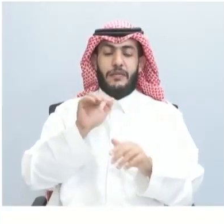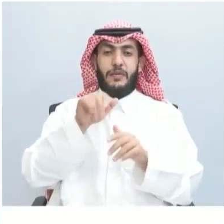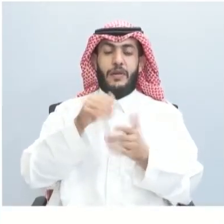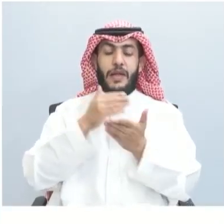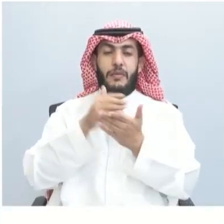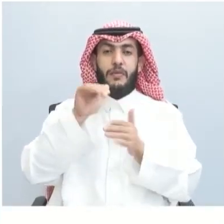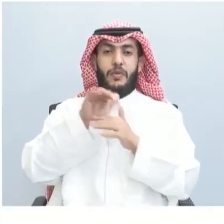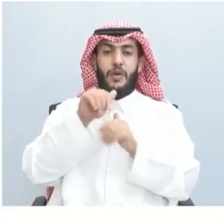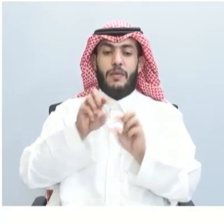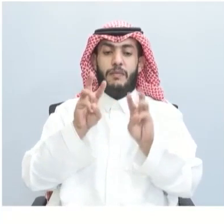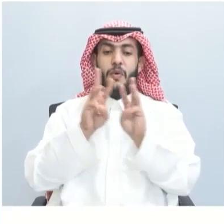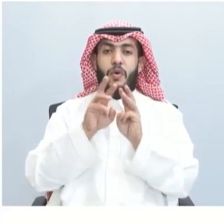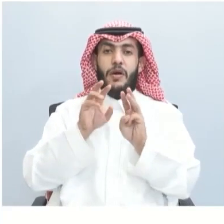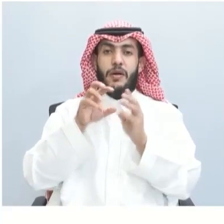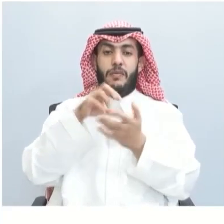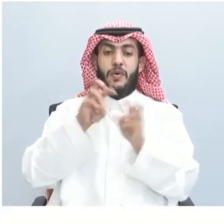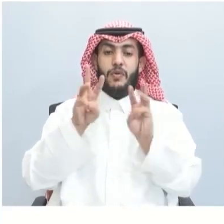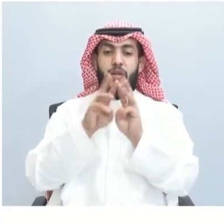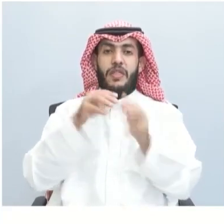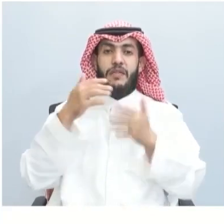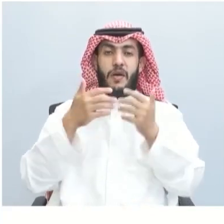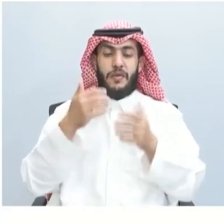باذن الله درسنا الموقع الالكتروني